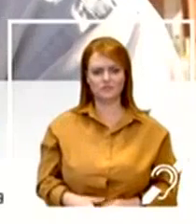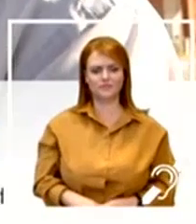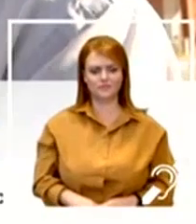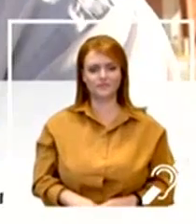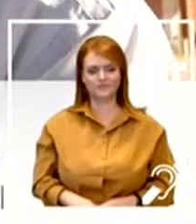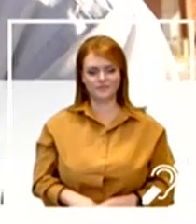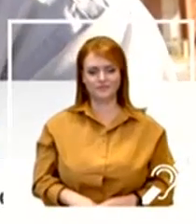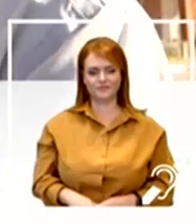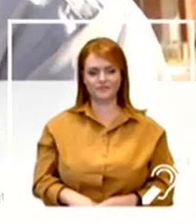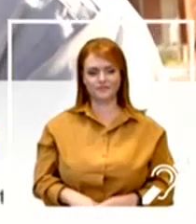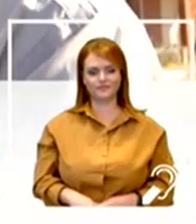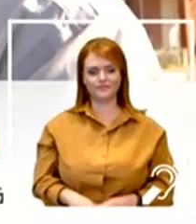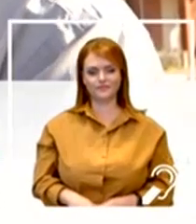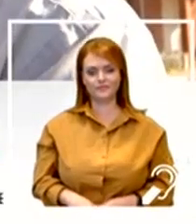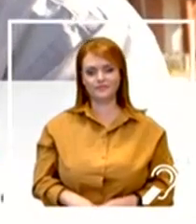Tupăresc.